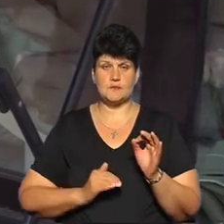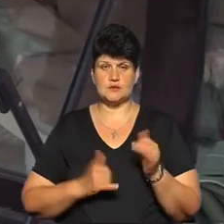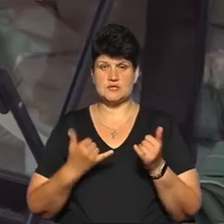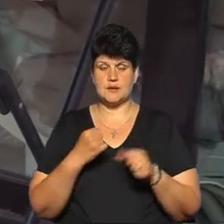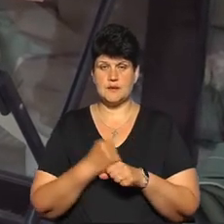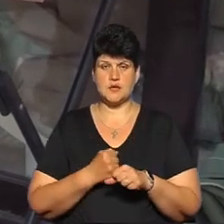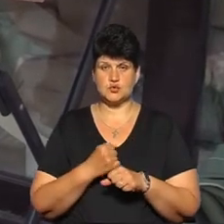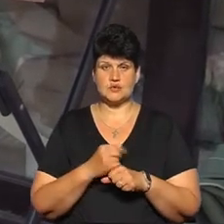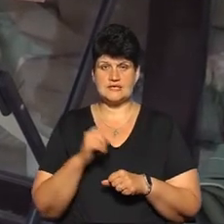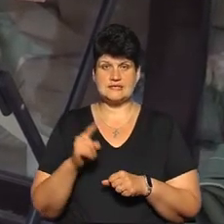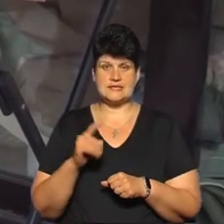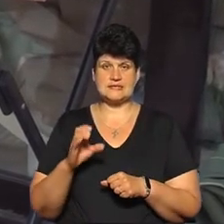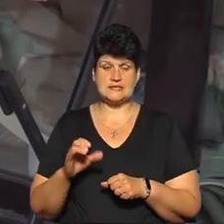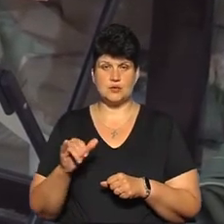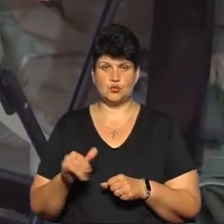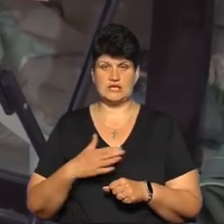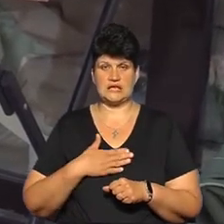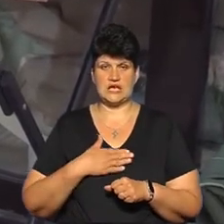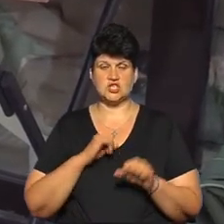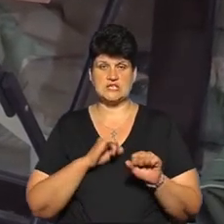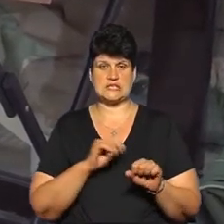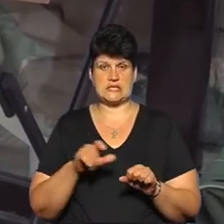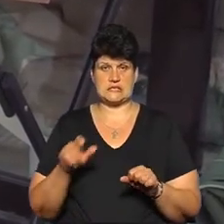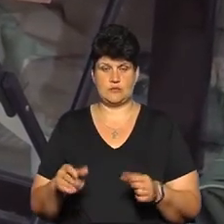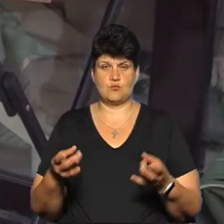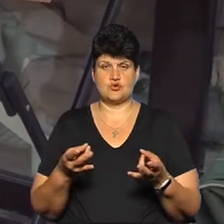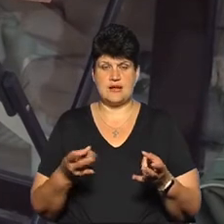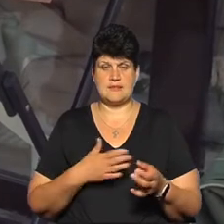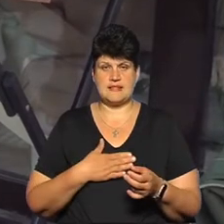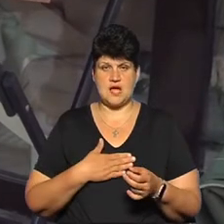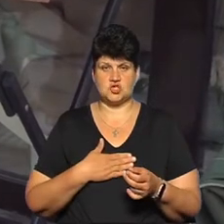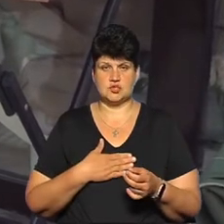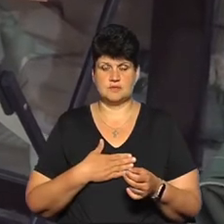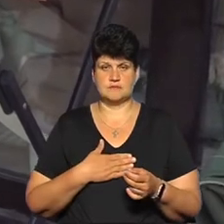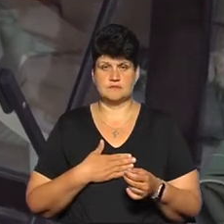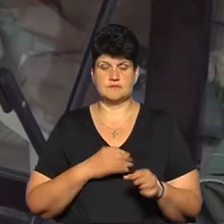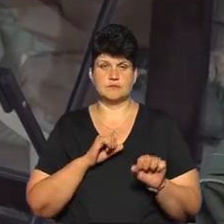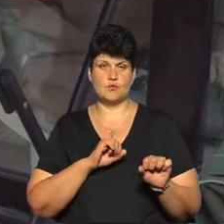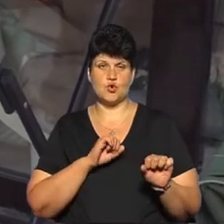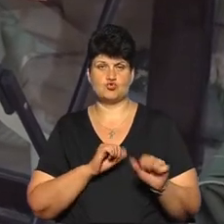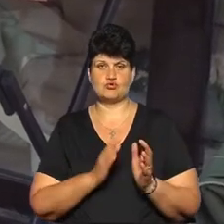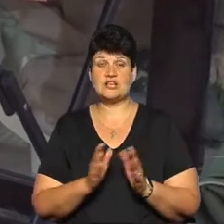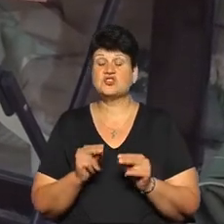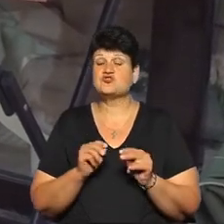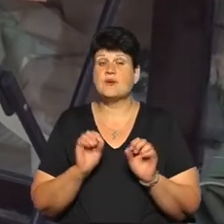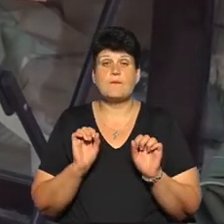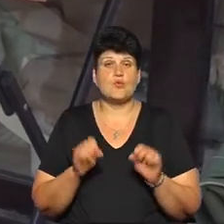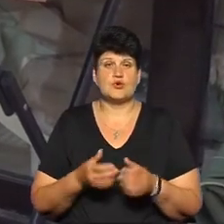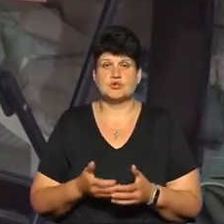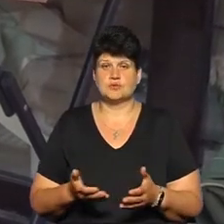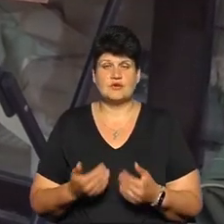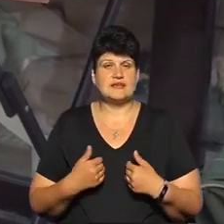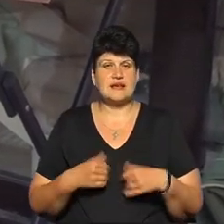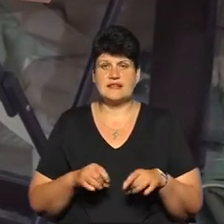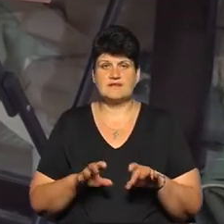на ЗСУ, на наших захисників, на потреби нашої оборонної системи, чим ми можемо. Я не